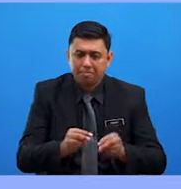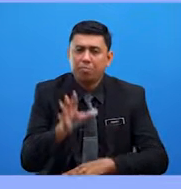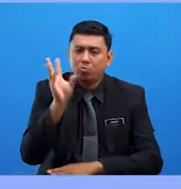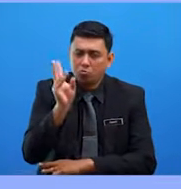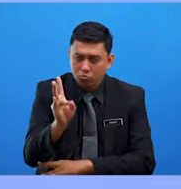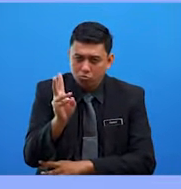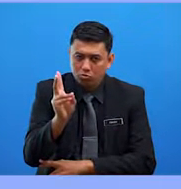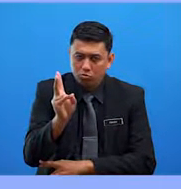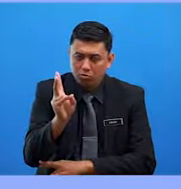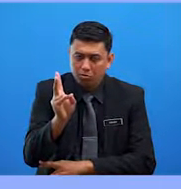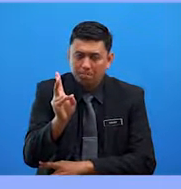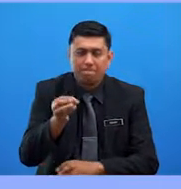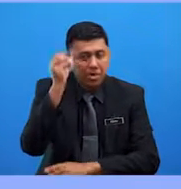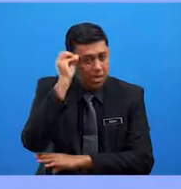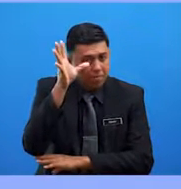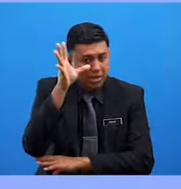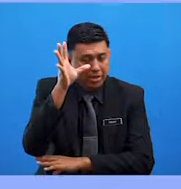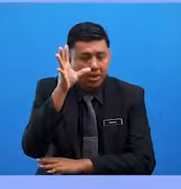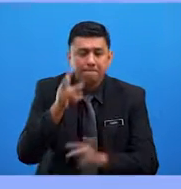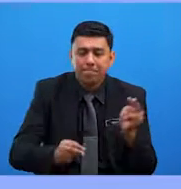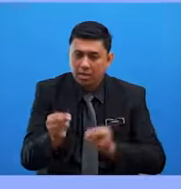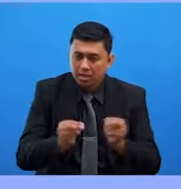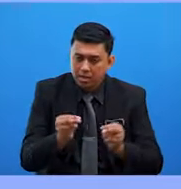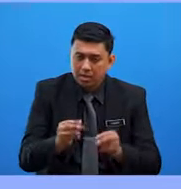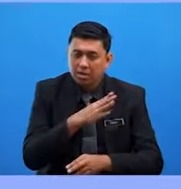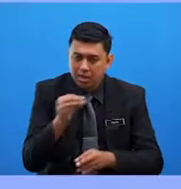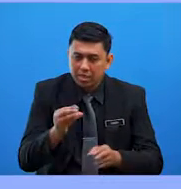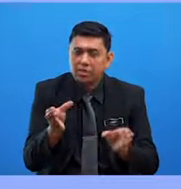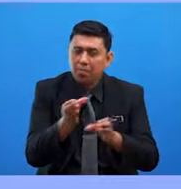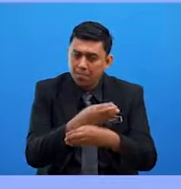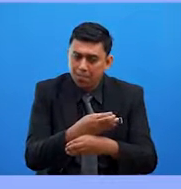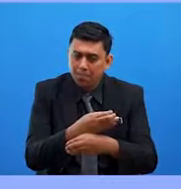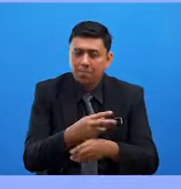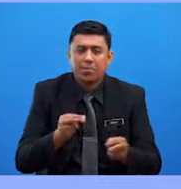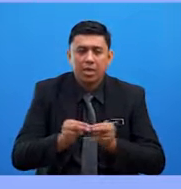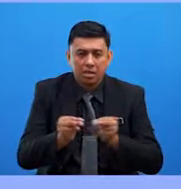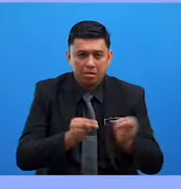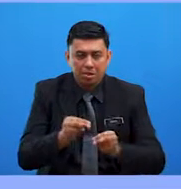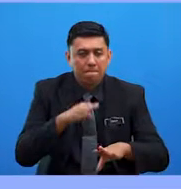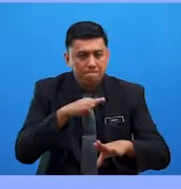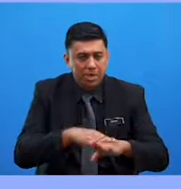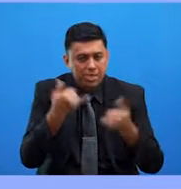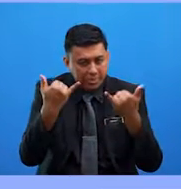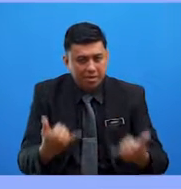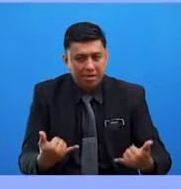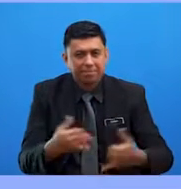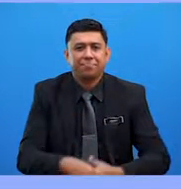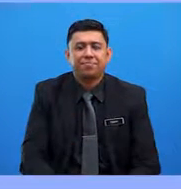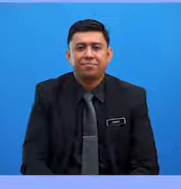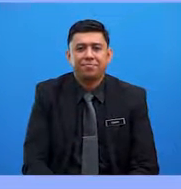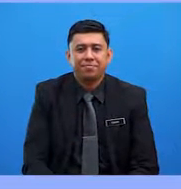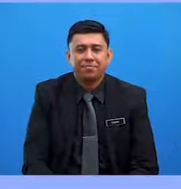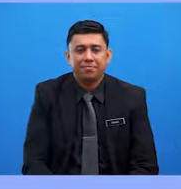menerangkan perkembangan perniagaan dan cabaran perniagaan masa kini.